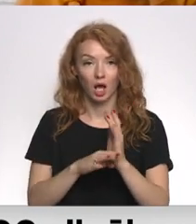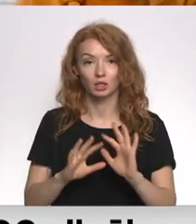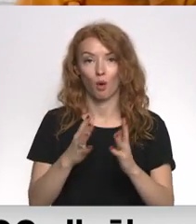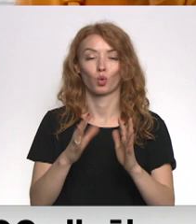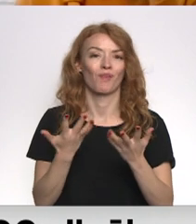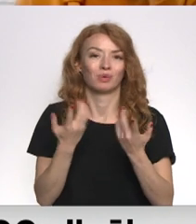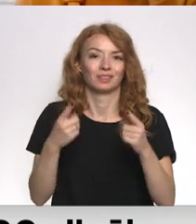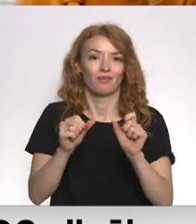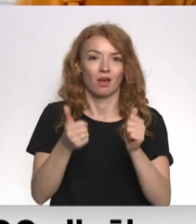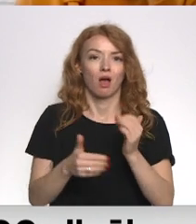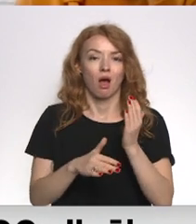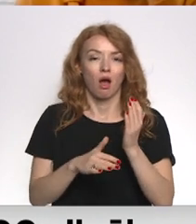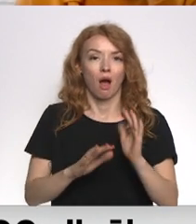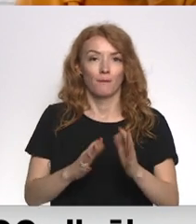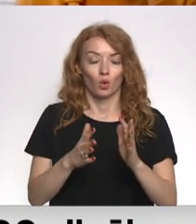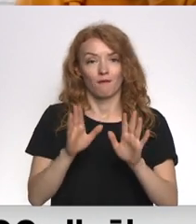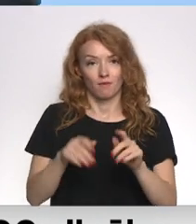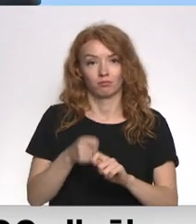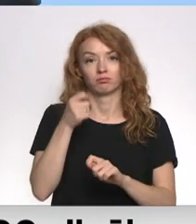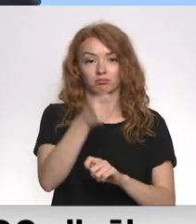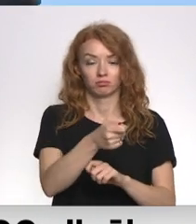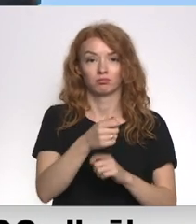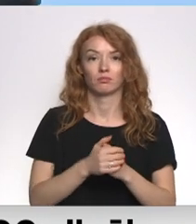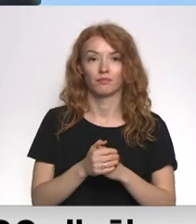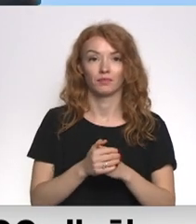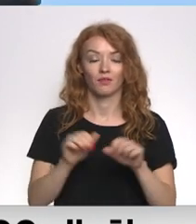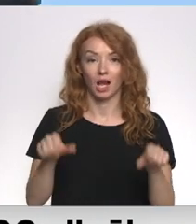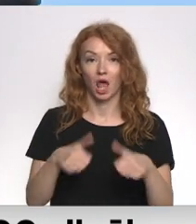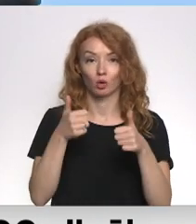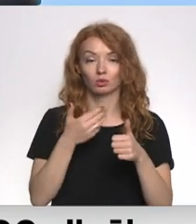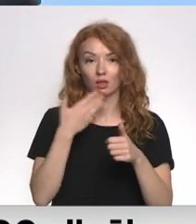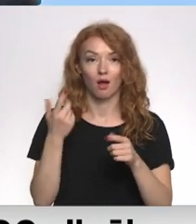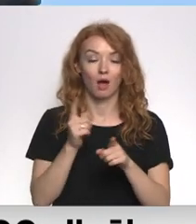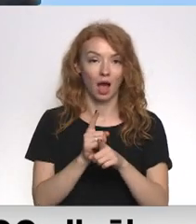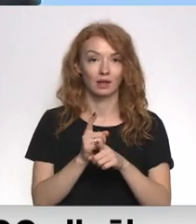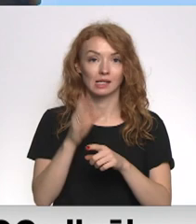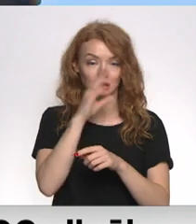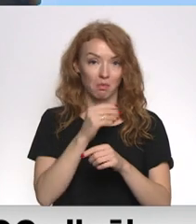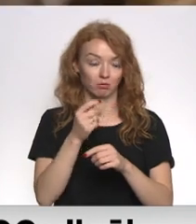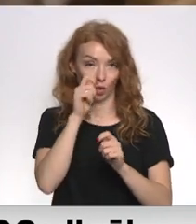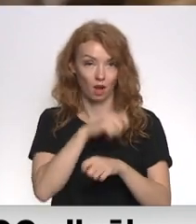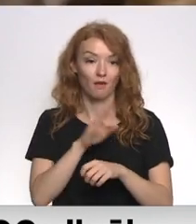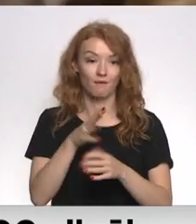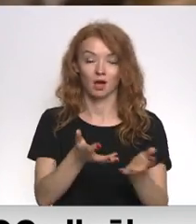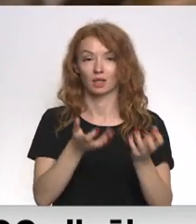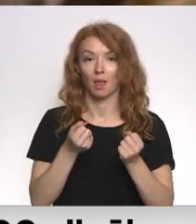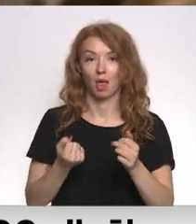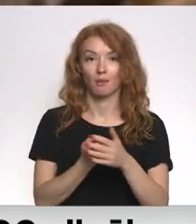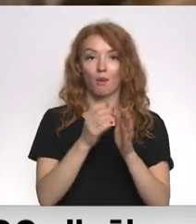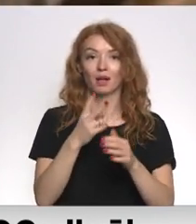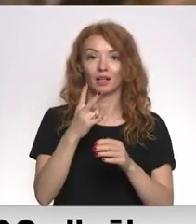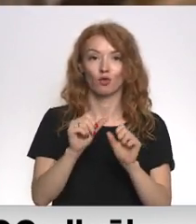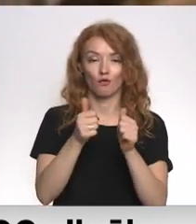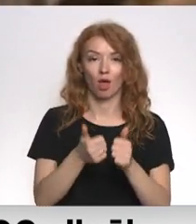veida apkure, viņš arī var iesniegt iesniegumu. Vienlaikus nav izslēgta arī iespēja, ka viena mājsaimniecība var saņemt atbalstu par divu veidu